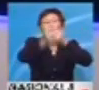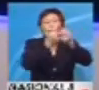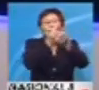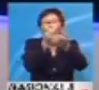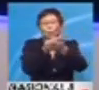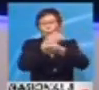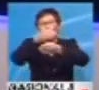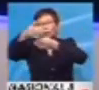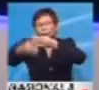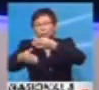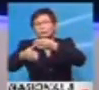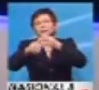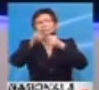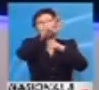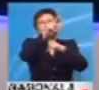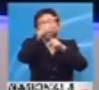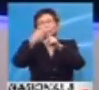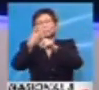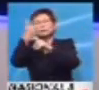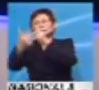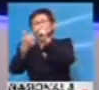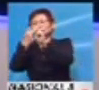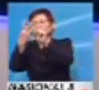31 Maret 2016